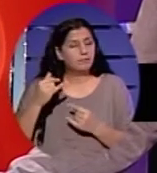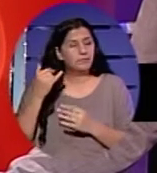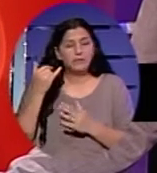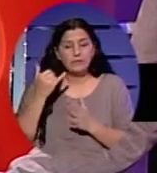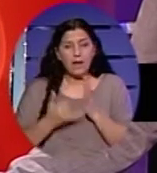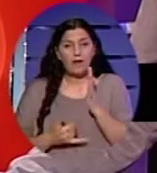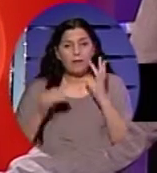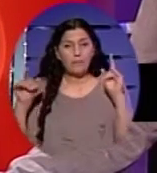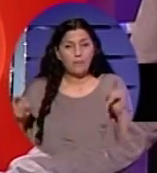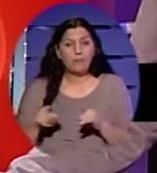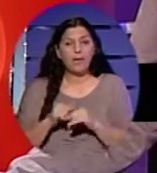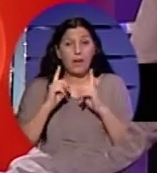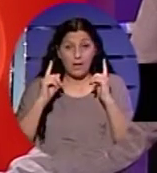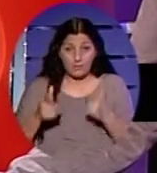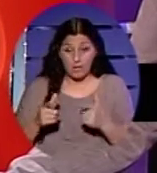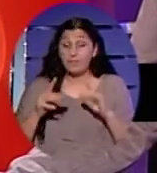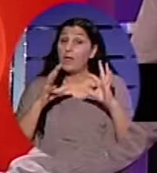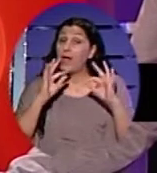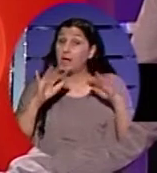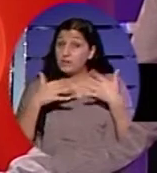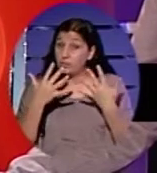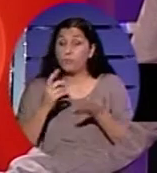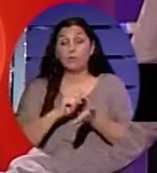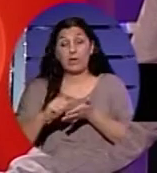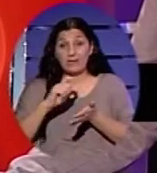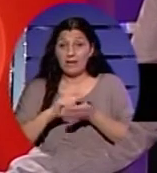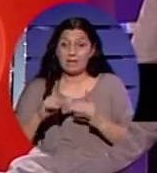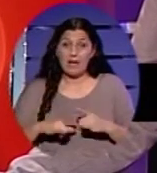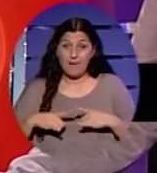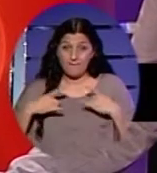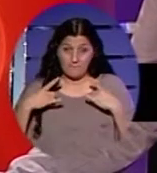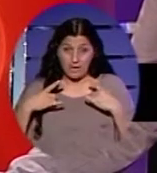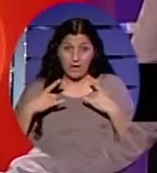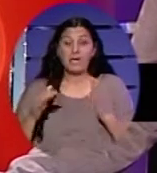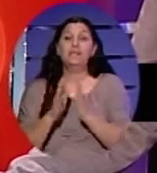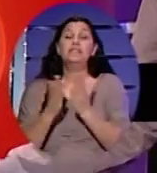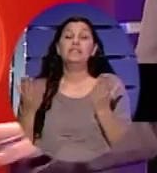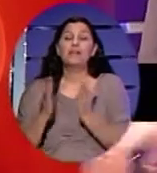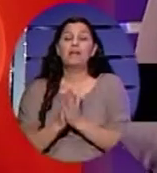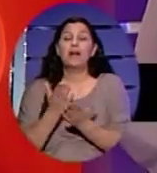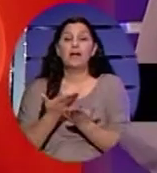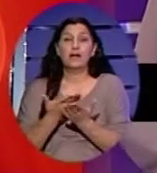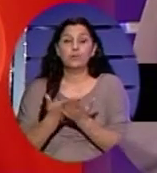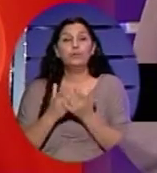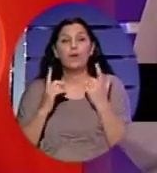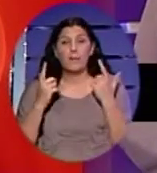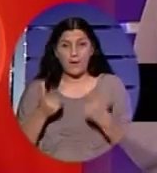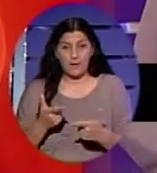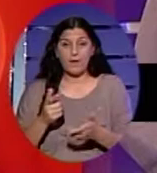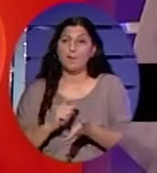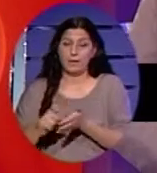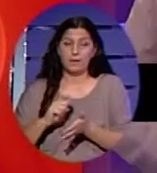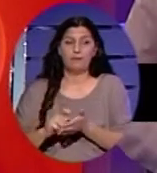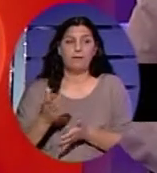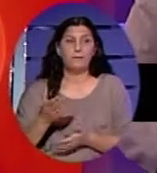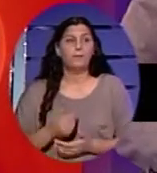בו המלחמה. לפני עשור הוא החליט לכתוב את שחווה, והתוצאה, ספר עדות אישית משדה הקרב, הכתבה של עדי